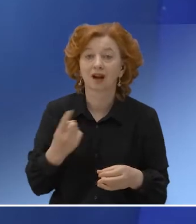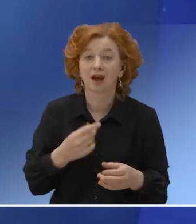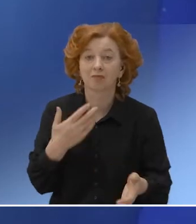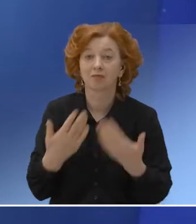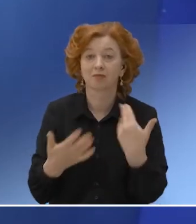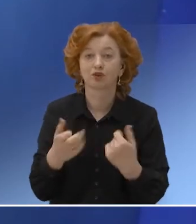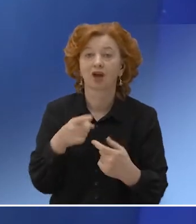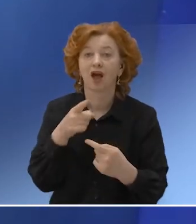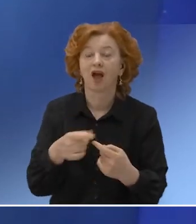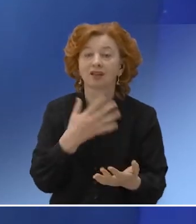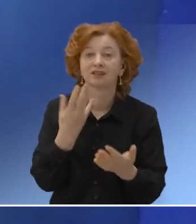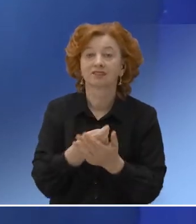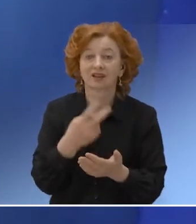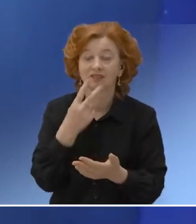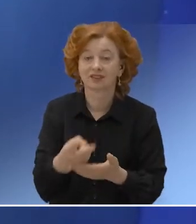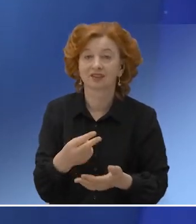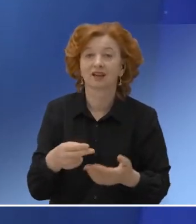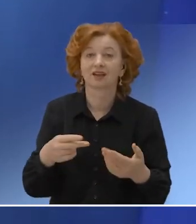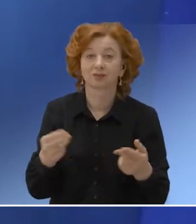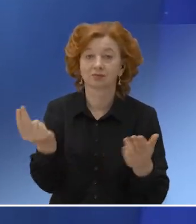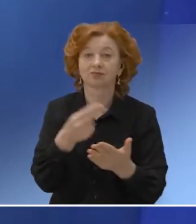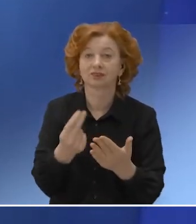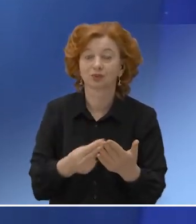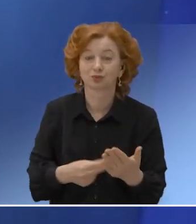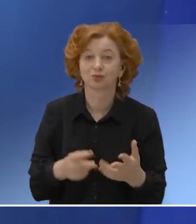мастерами, как Олег Майборода, Теряев,